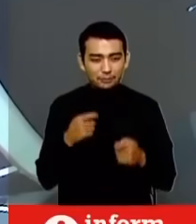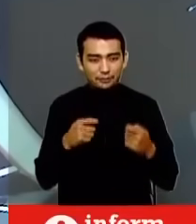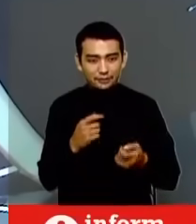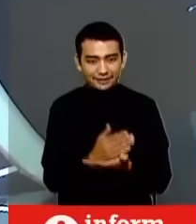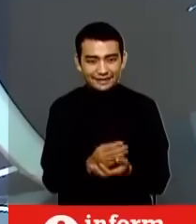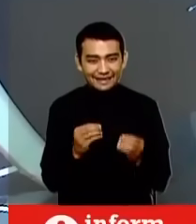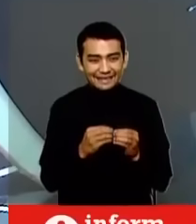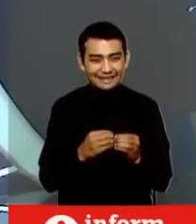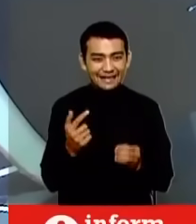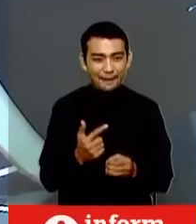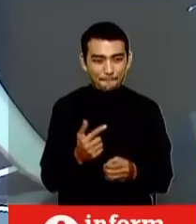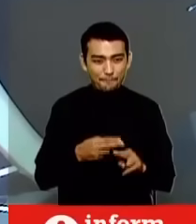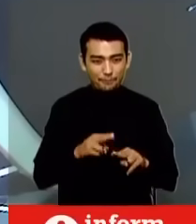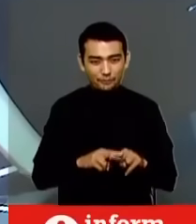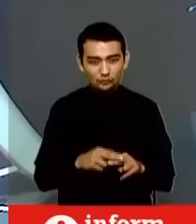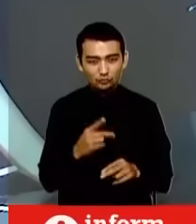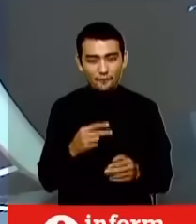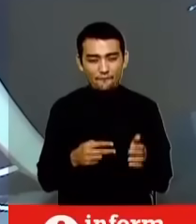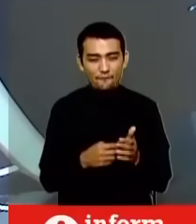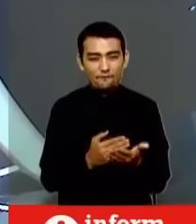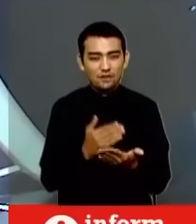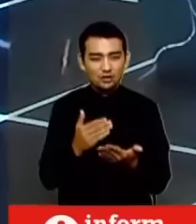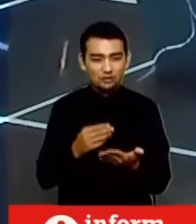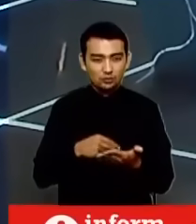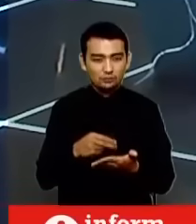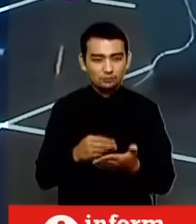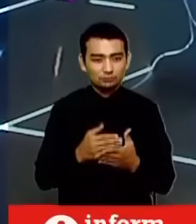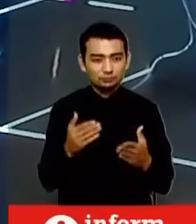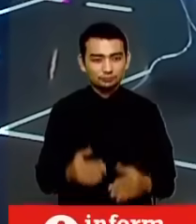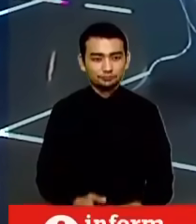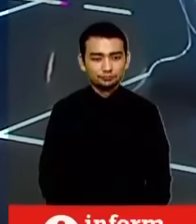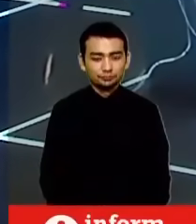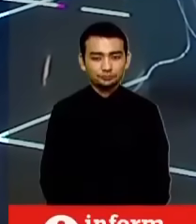10 граммдық алтын құймалар жоғары сұранысқа ие.